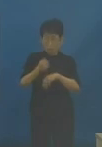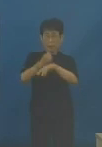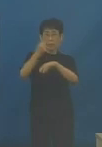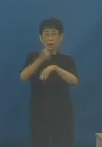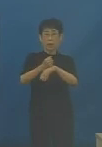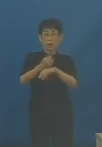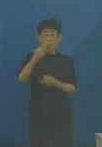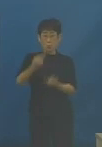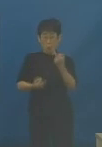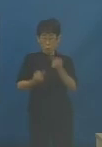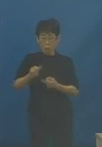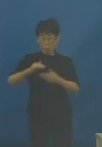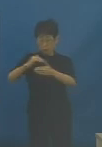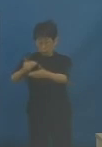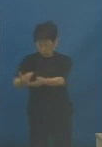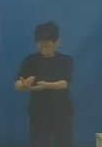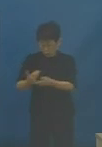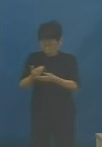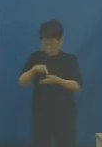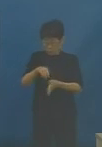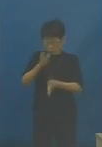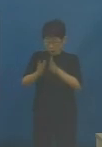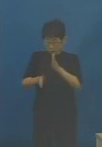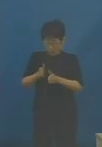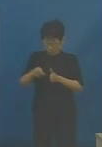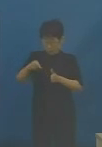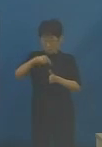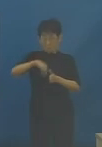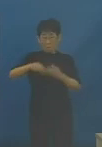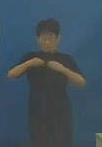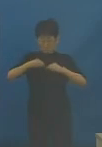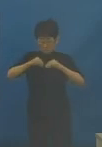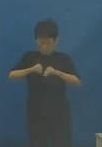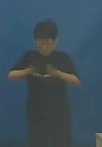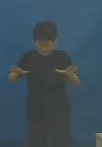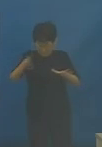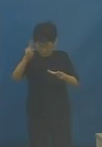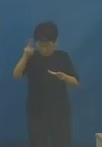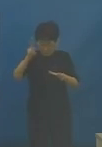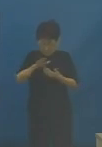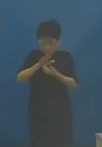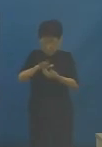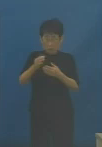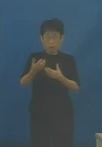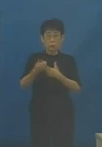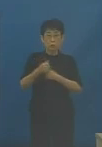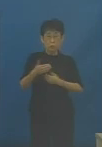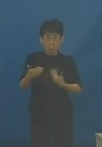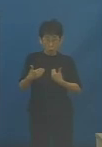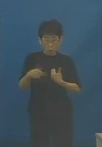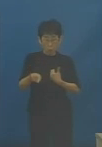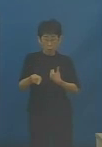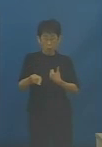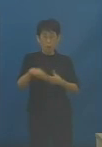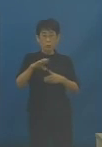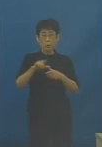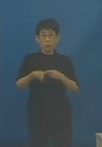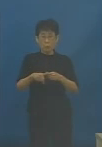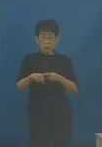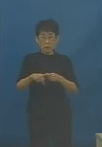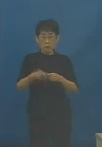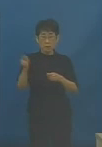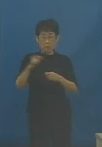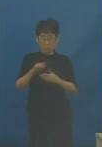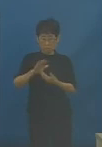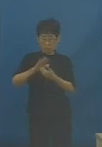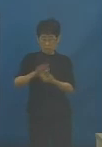せっかく預かっているので子どもたちの間で感染が広がらないようにしなきゃいけない。でその対策というのはやっぱり、強化しなきゃいけないまだ時